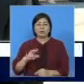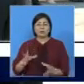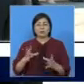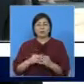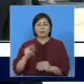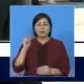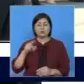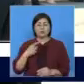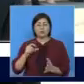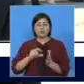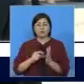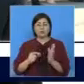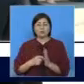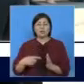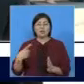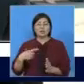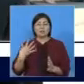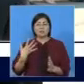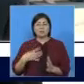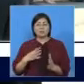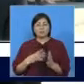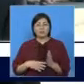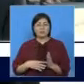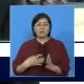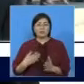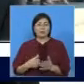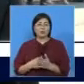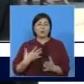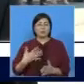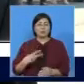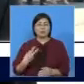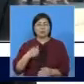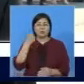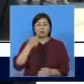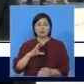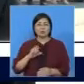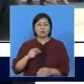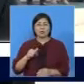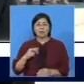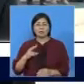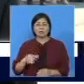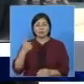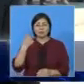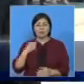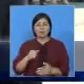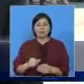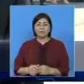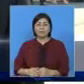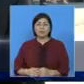с 1910 по 3 4 3 год саун tylo знаю тех пор